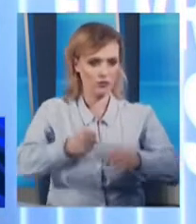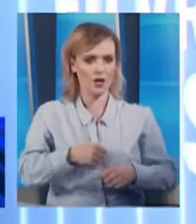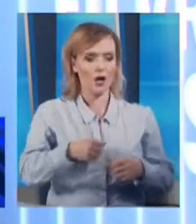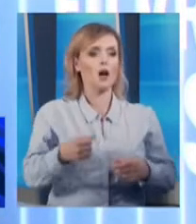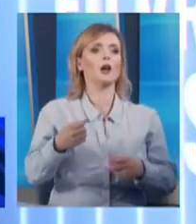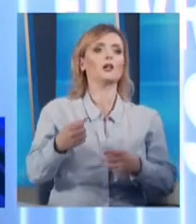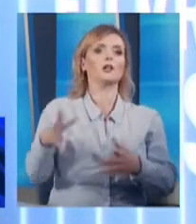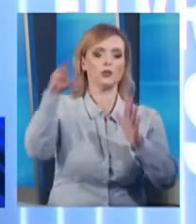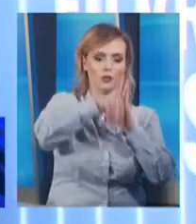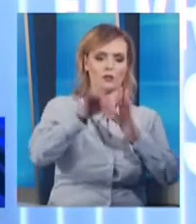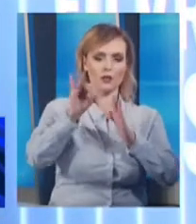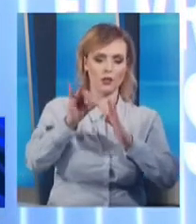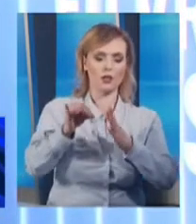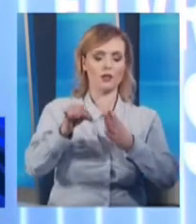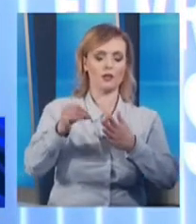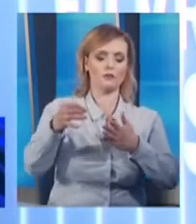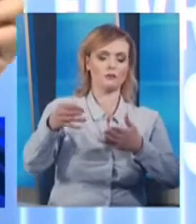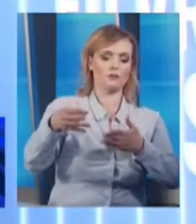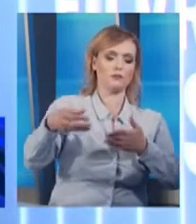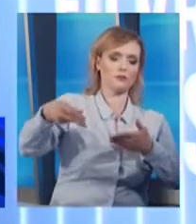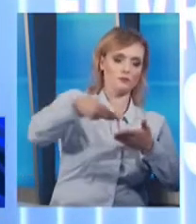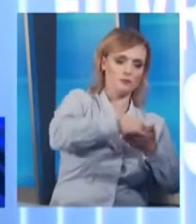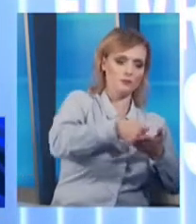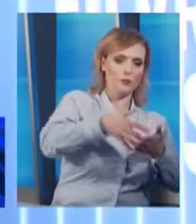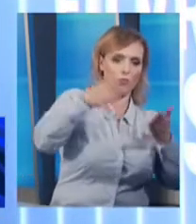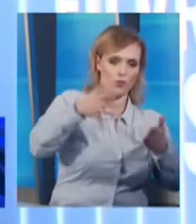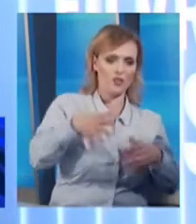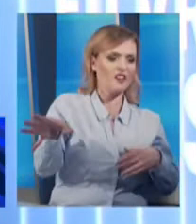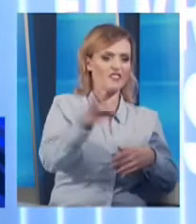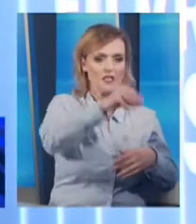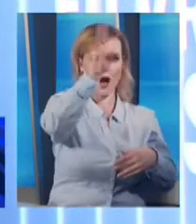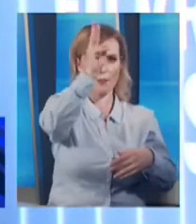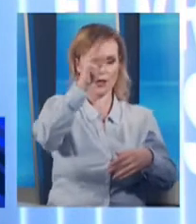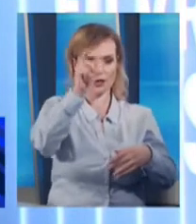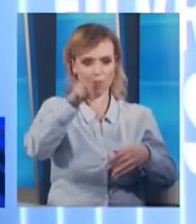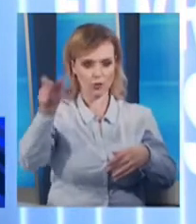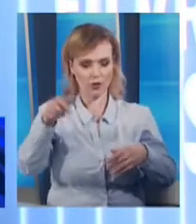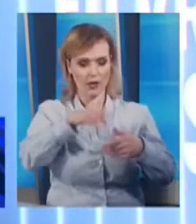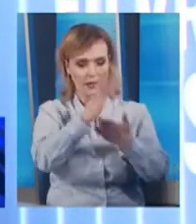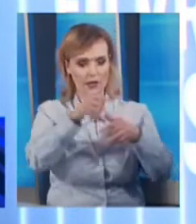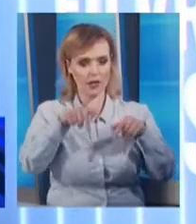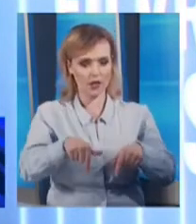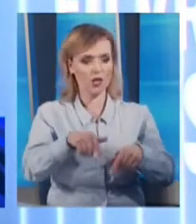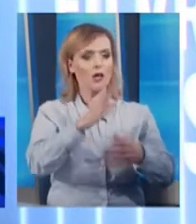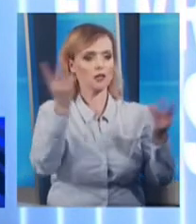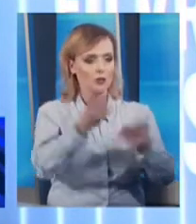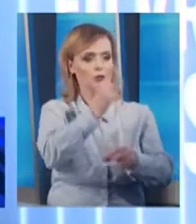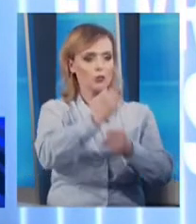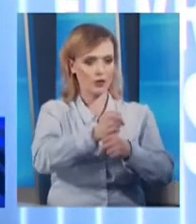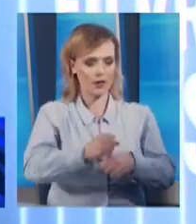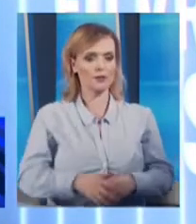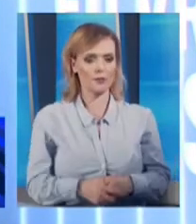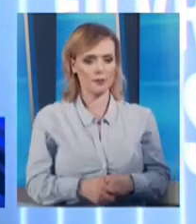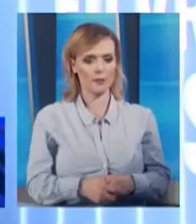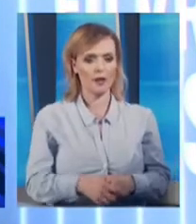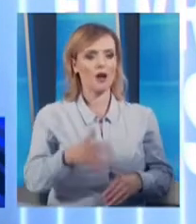atragerea suportului diplomatic din afară. Toți ambasadorii noștri trebuie să lucreze în această direcție. Și, bineînțeles,